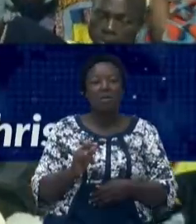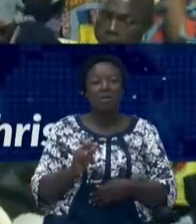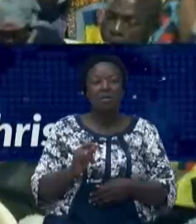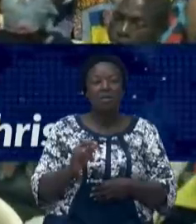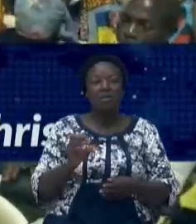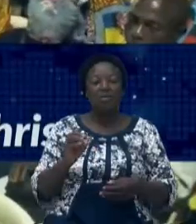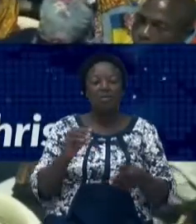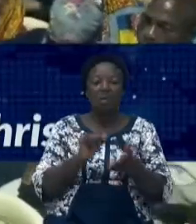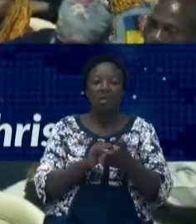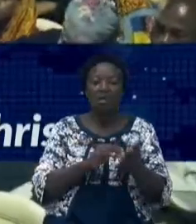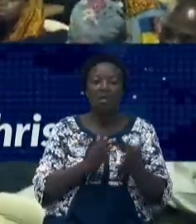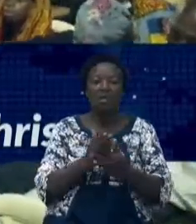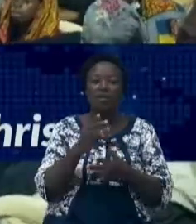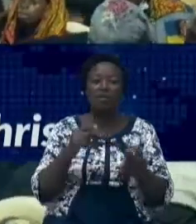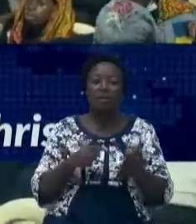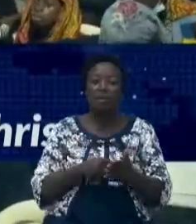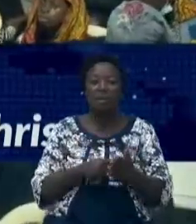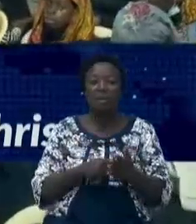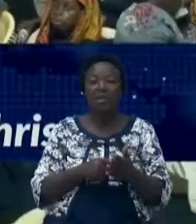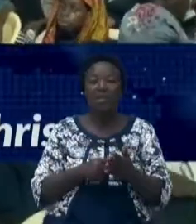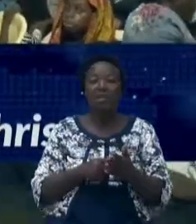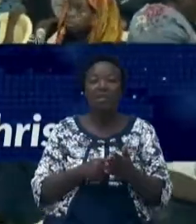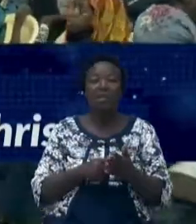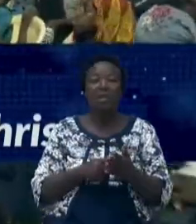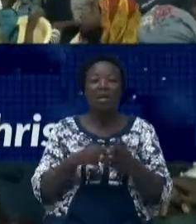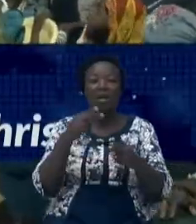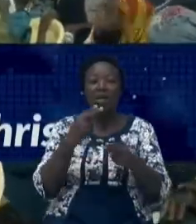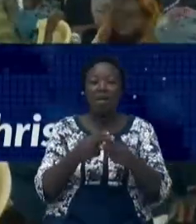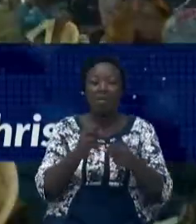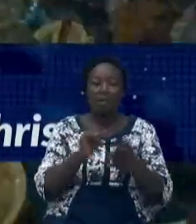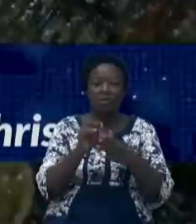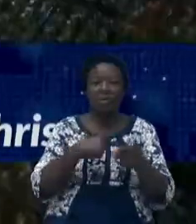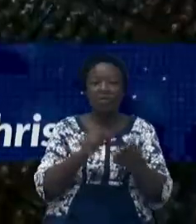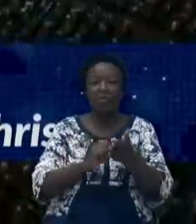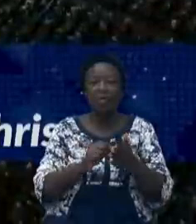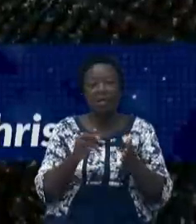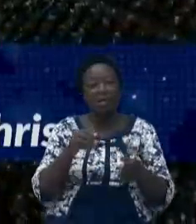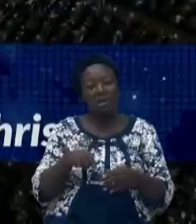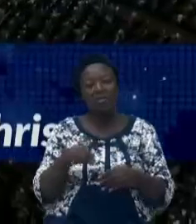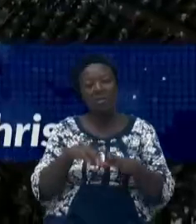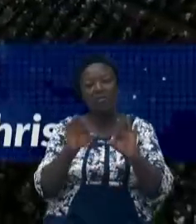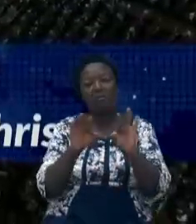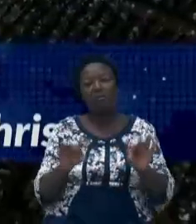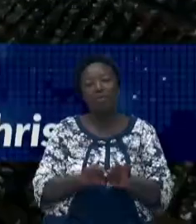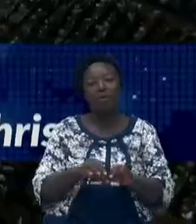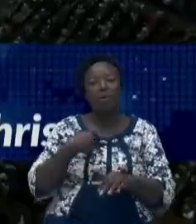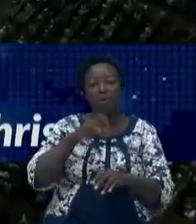que c'est pour être en contact avec eux et pour les aider a grandi à croître spirituellement